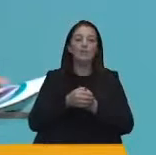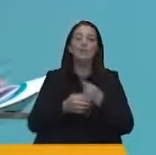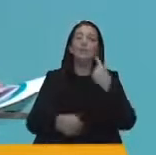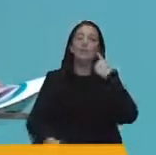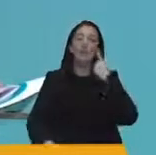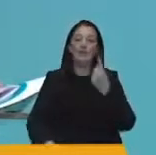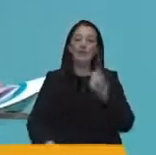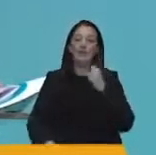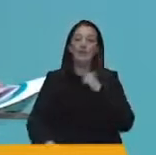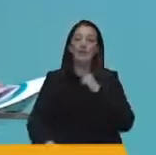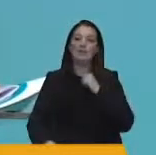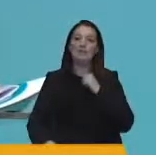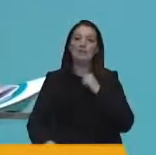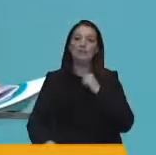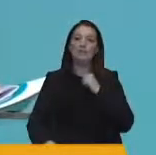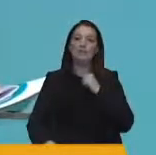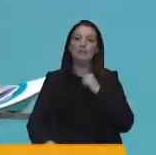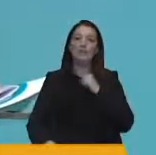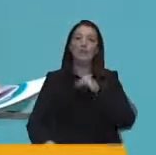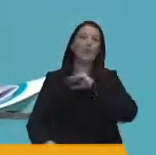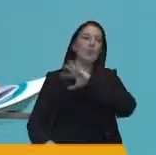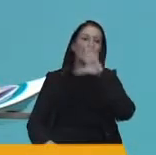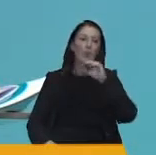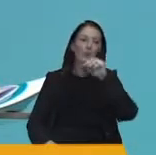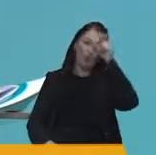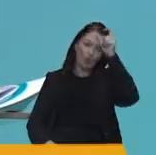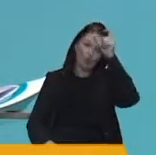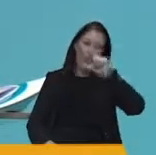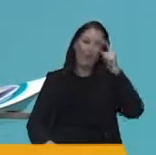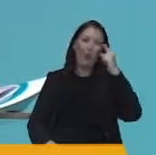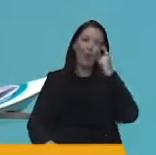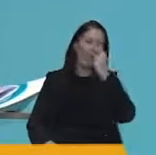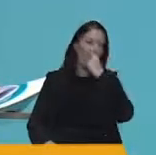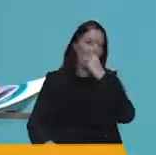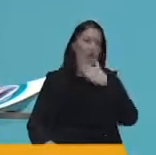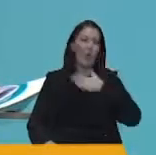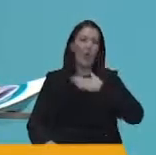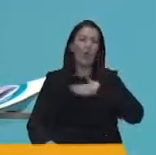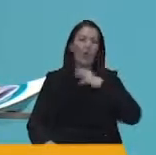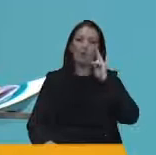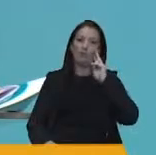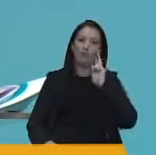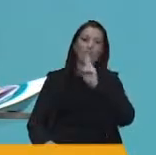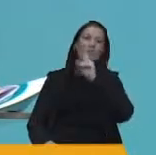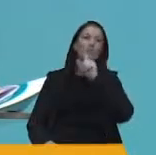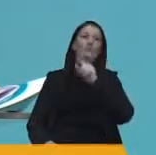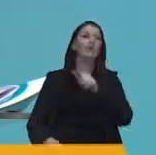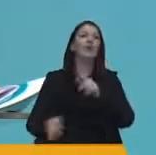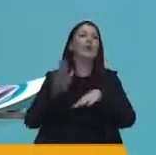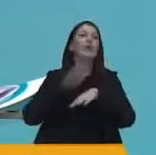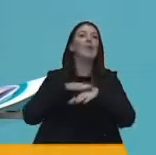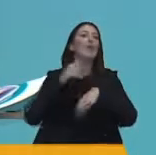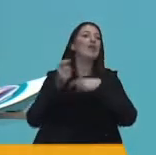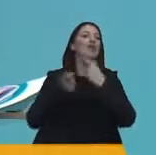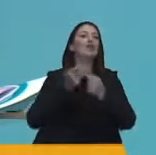Bakınız, tüm Türkiye'nin gözlerinin önünde cereyan edecek buradaki faaliyetler.